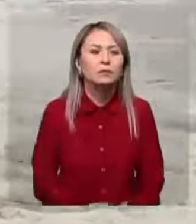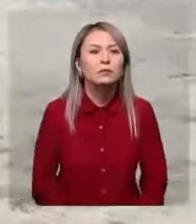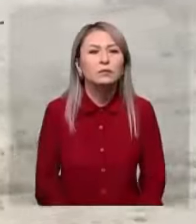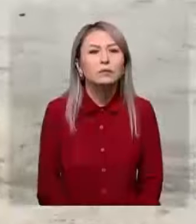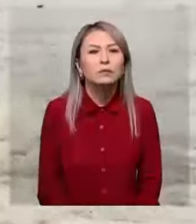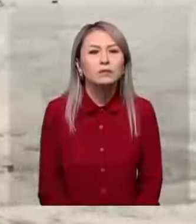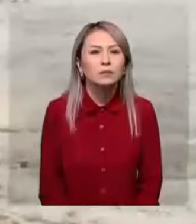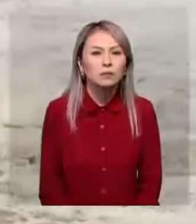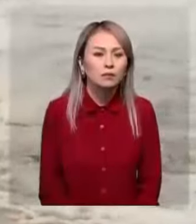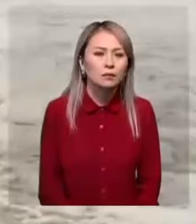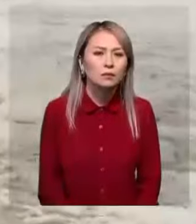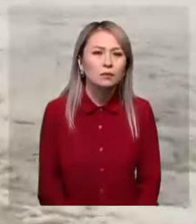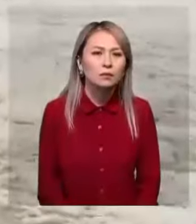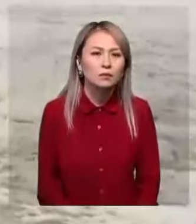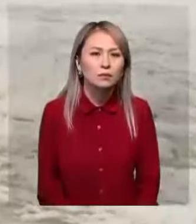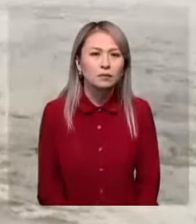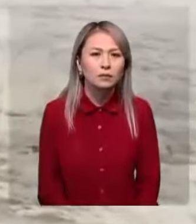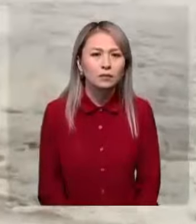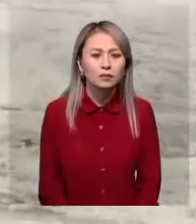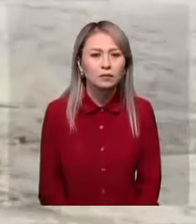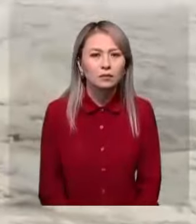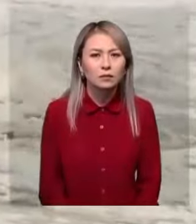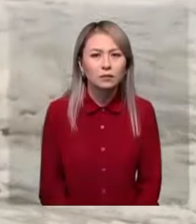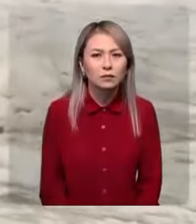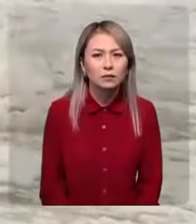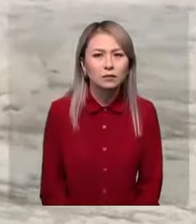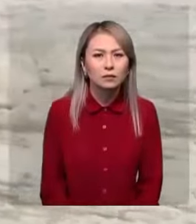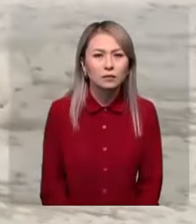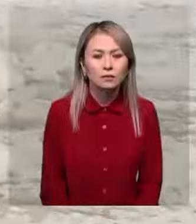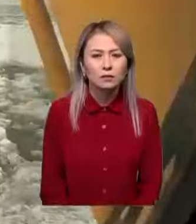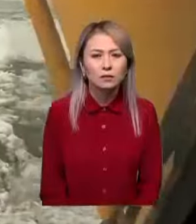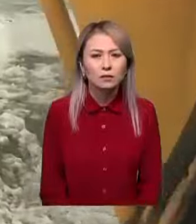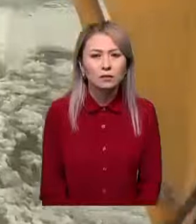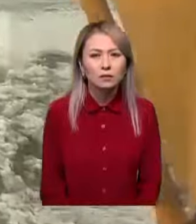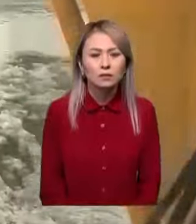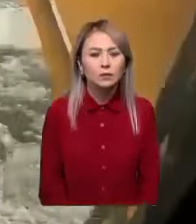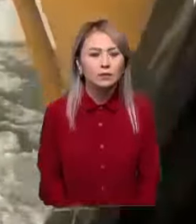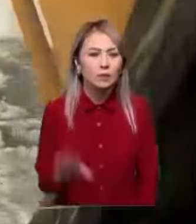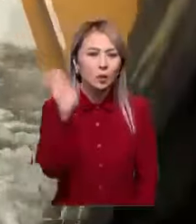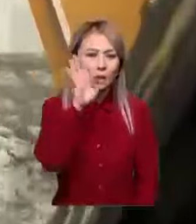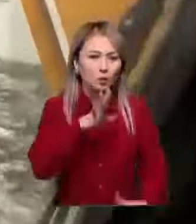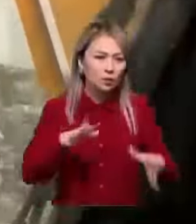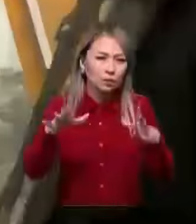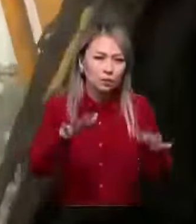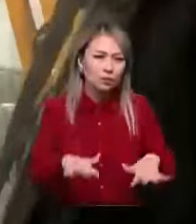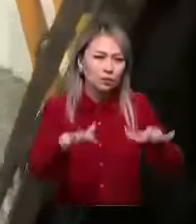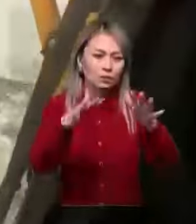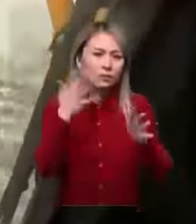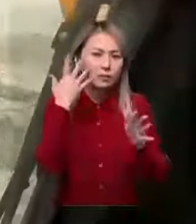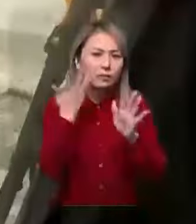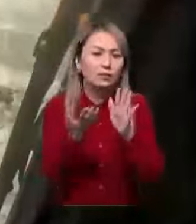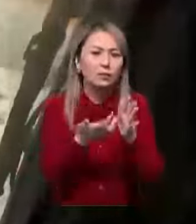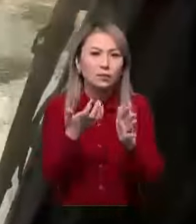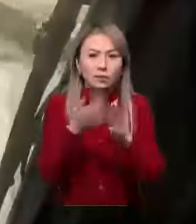Жатыр. Өзен арнасынан аса сала қажетті техника жеткенше